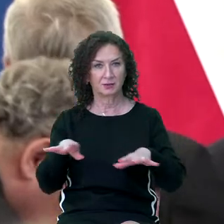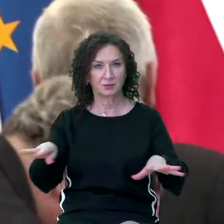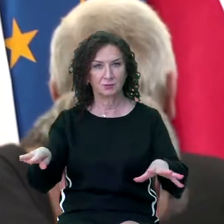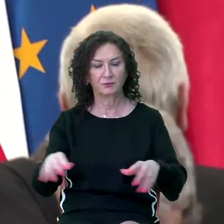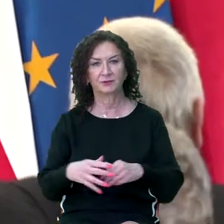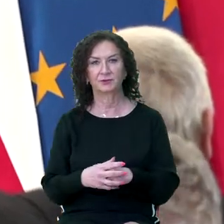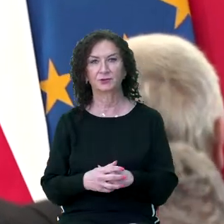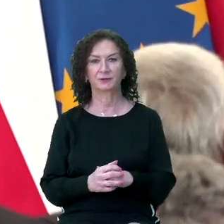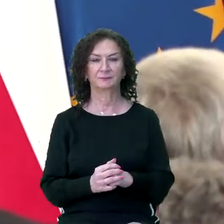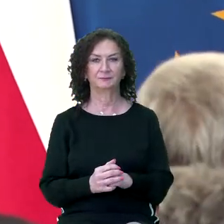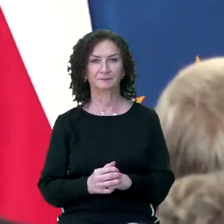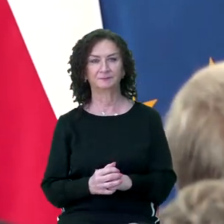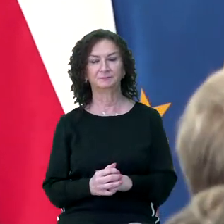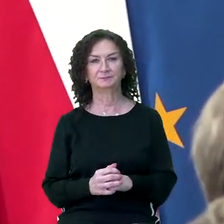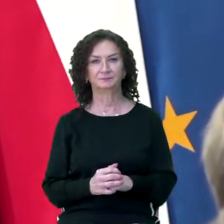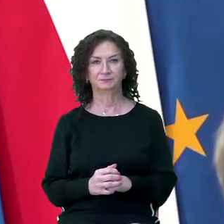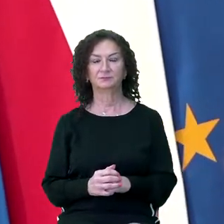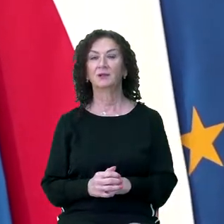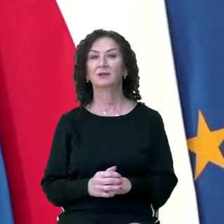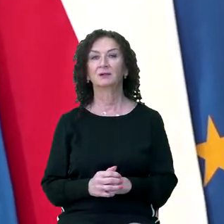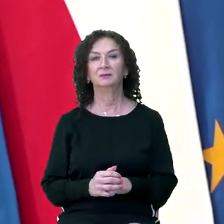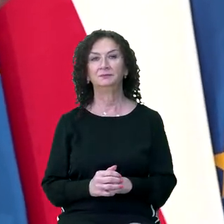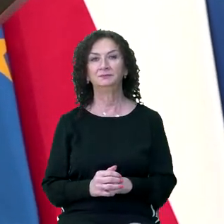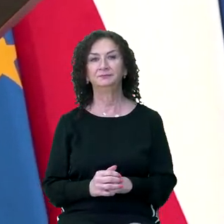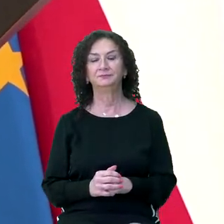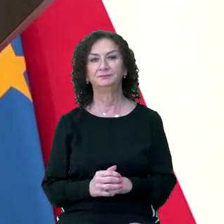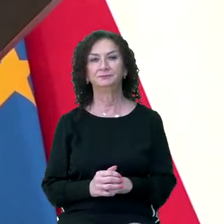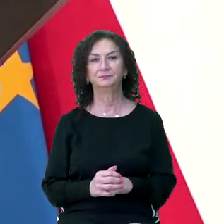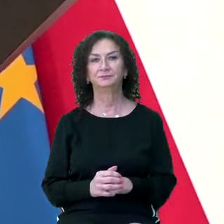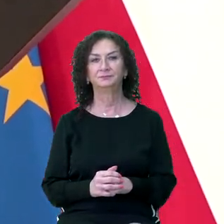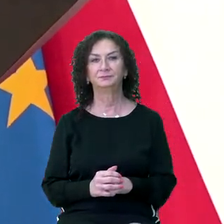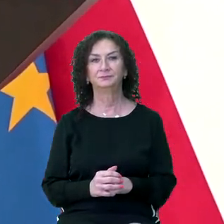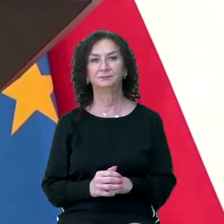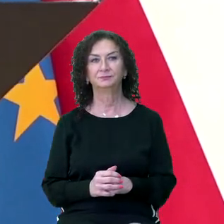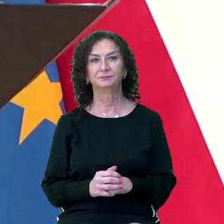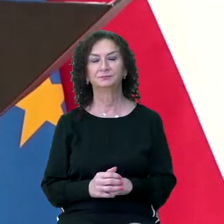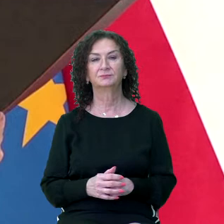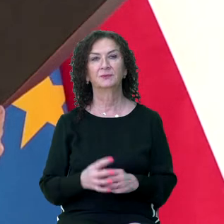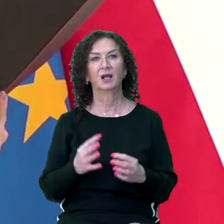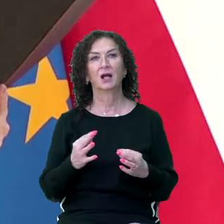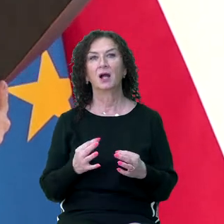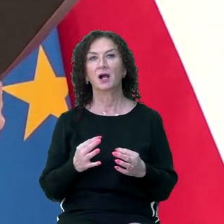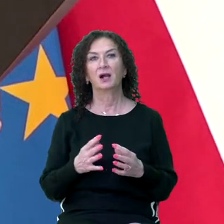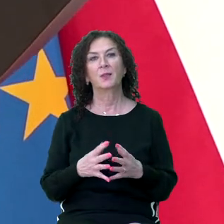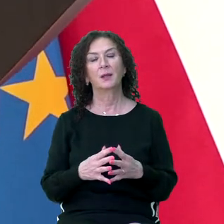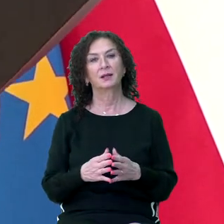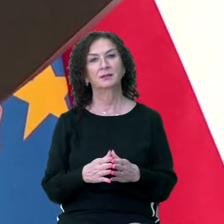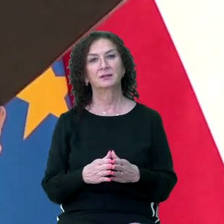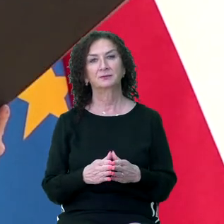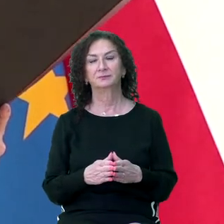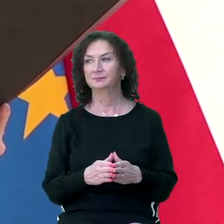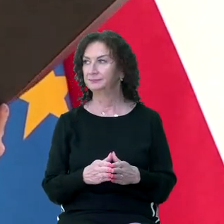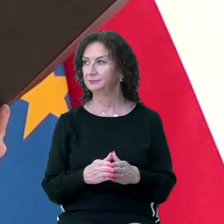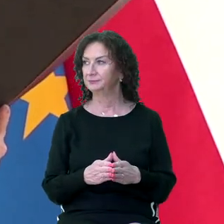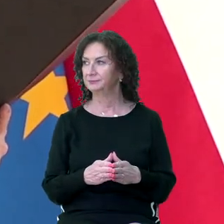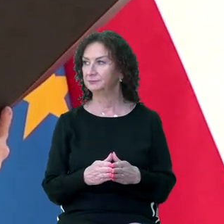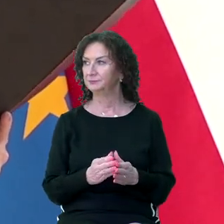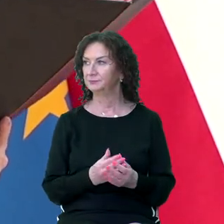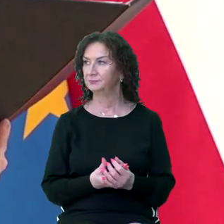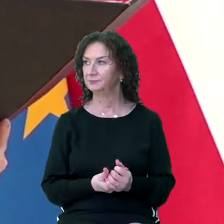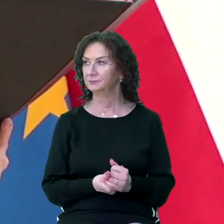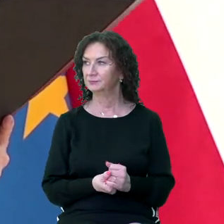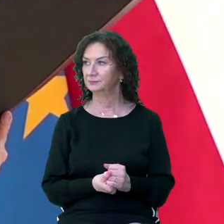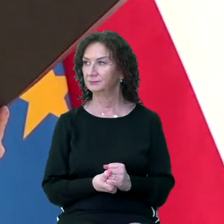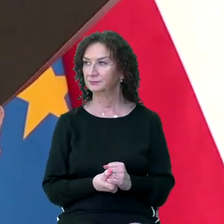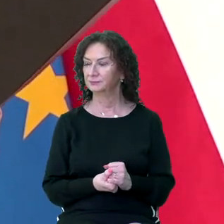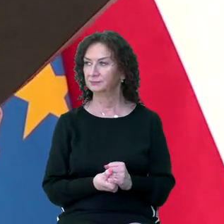Gintow-Jankowicz i dyrektor Jan Pastwa już otrzymali medale z tytułu członkostwa w Radzie Służby Publicznej lub sprawowania